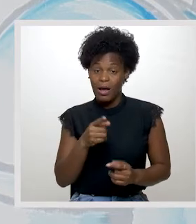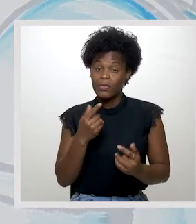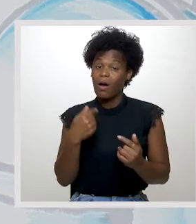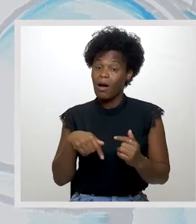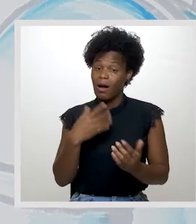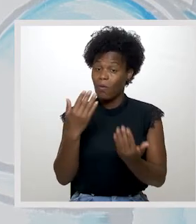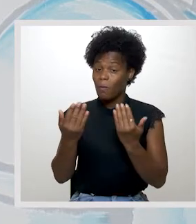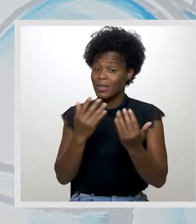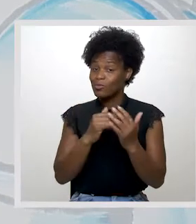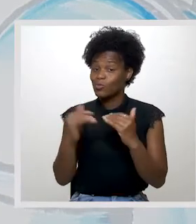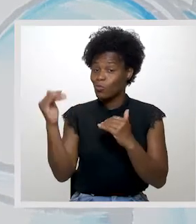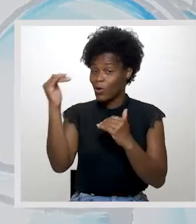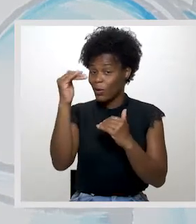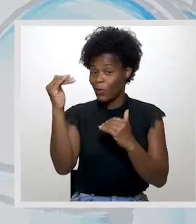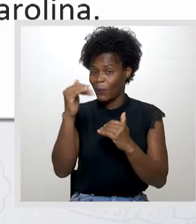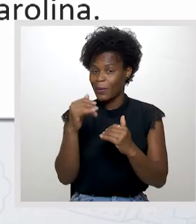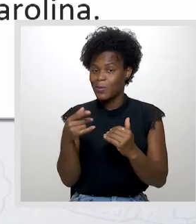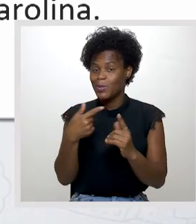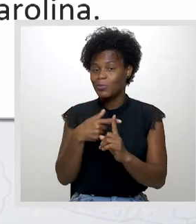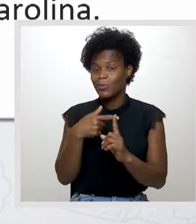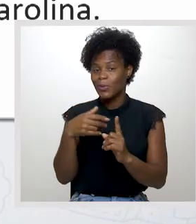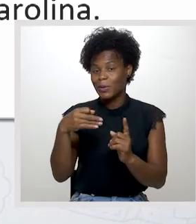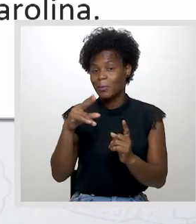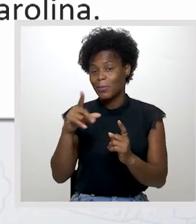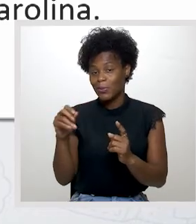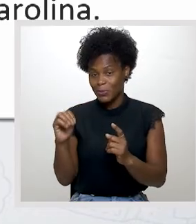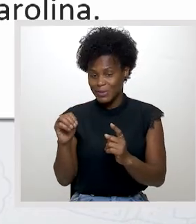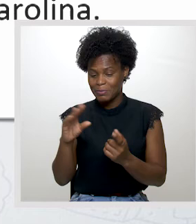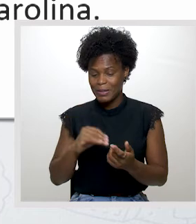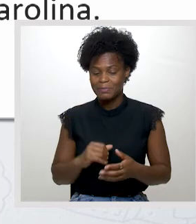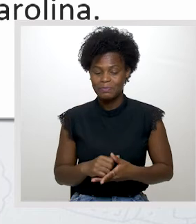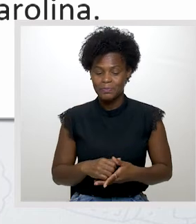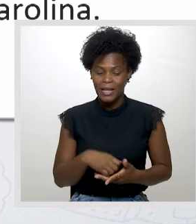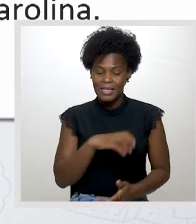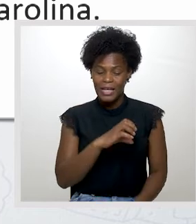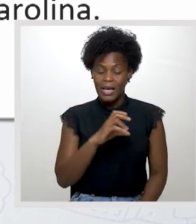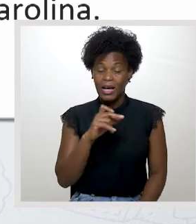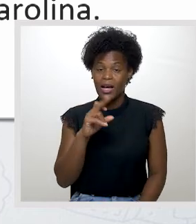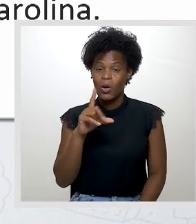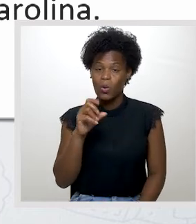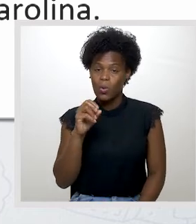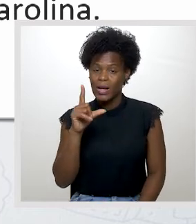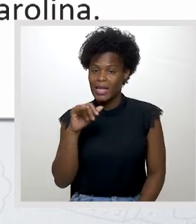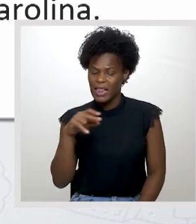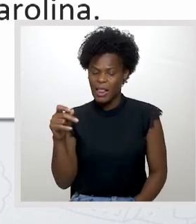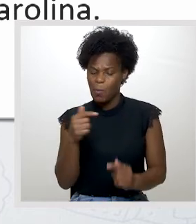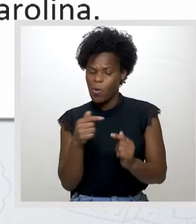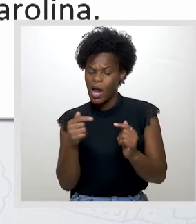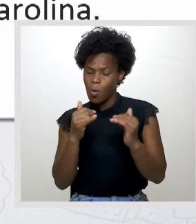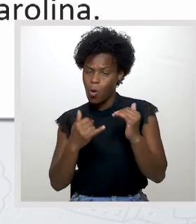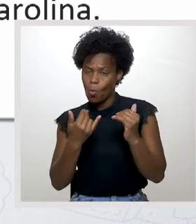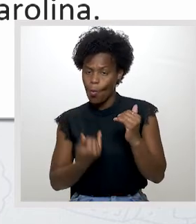de supériorité. Super. C. Carolina est moins